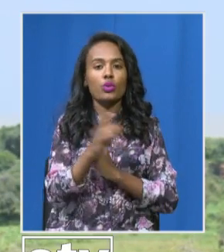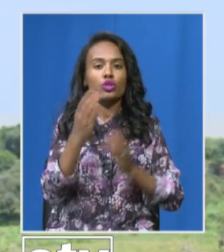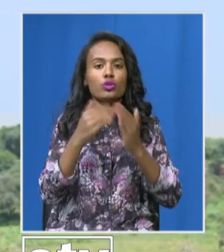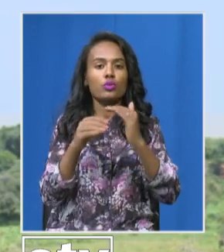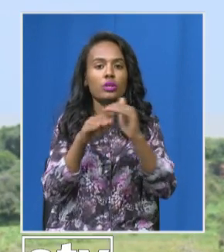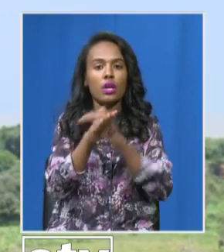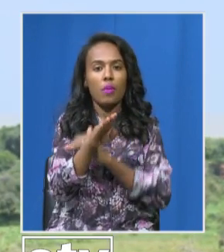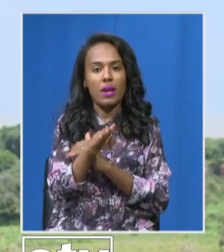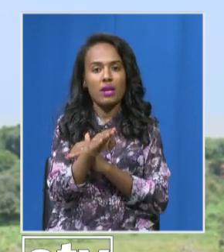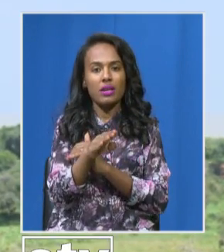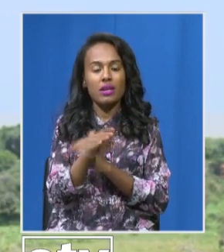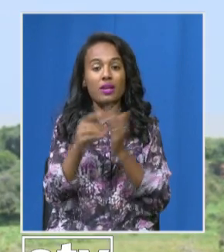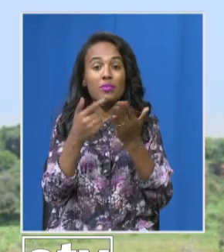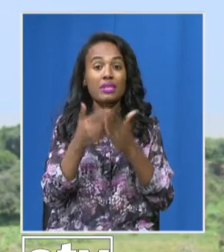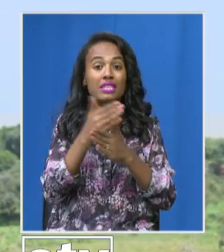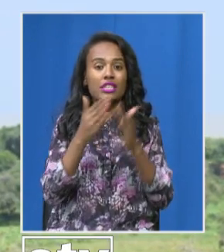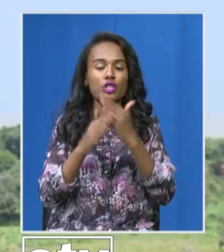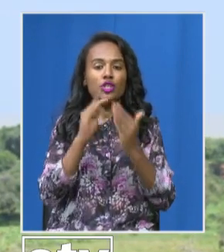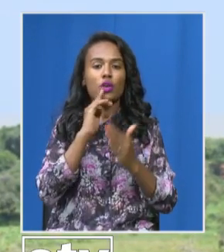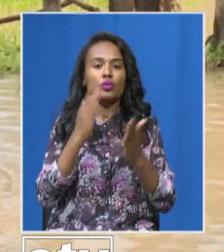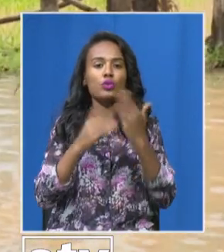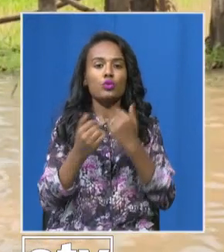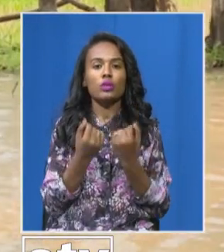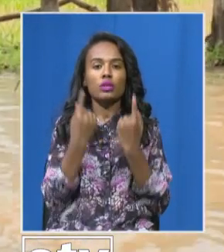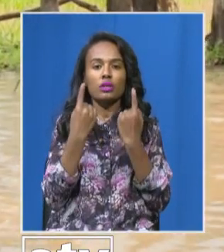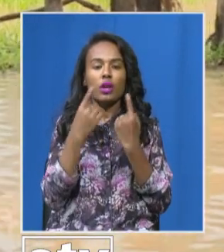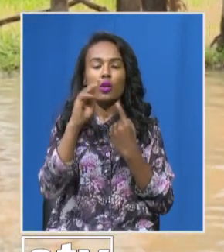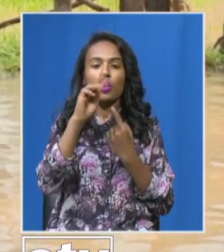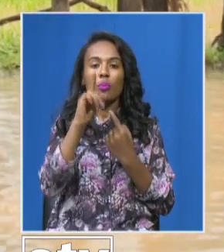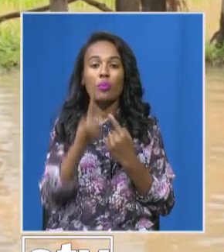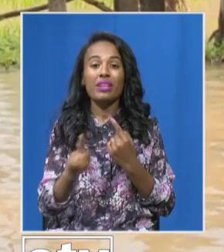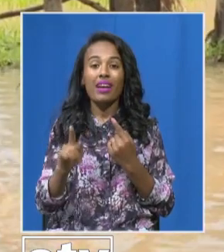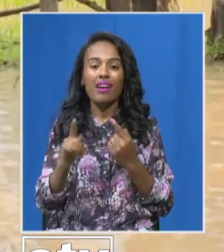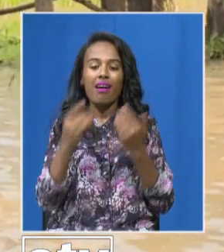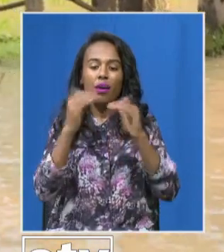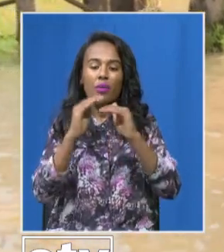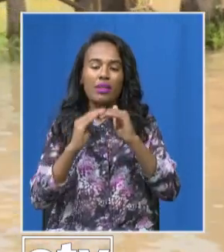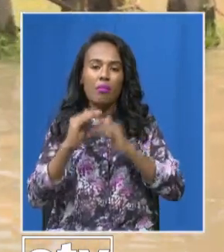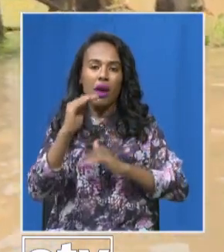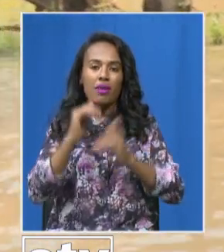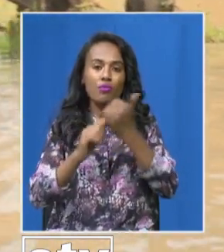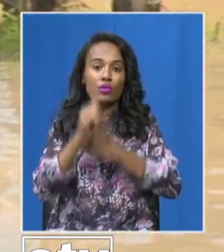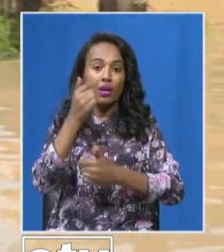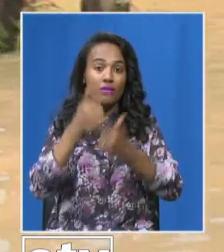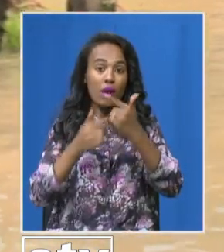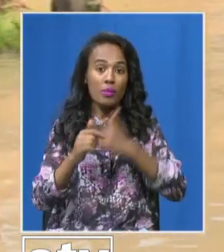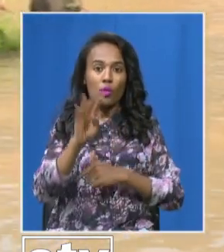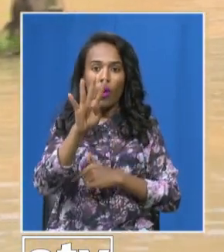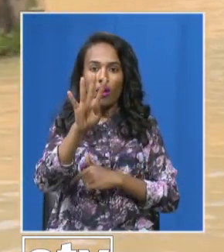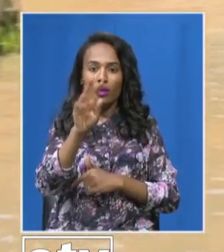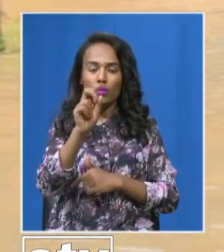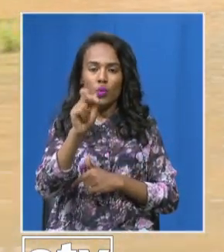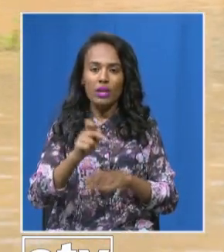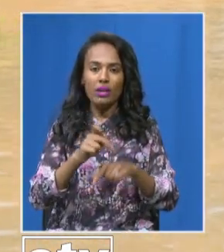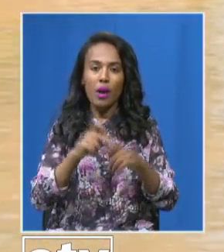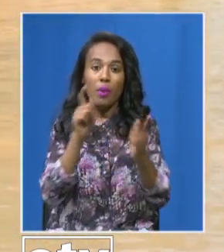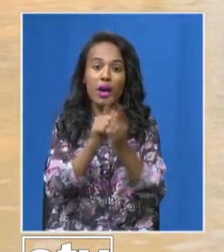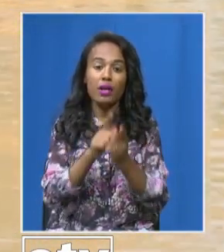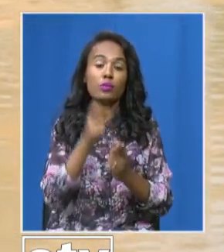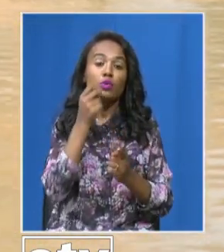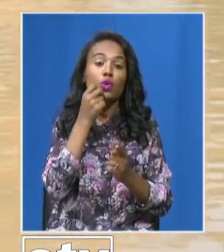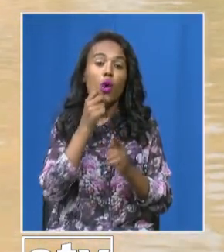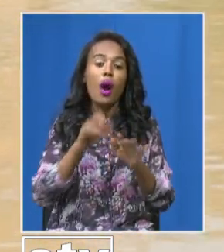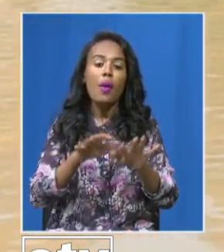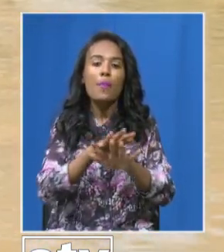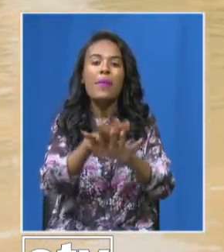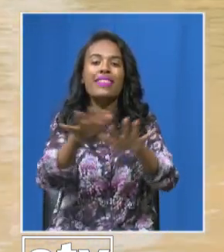ውስጥ እንገባለን እና በዚያ ደረጃ ነው ችግሩን የተረዳ ነው። በጣና ከመጠን ማለፍ ምክንያት ጉዳት ያስተናገዱት አራቱ ወረዳዎች ላይ ባጋጠመው የውሃ